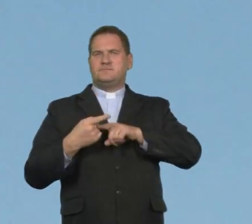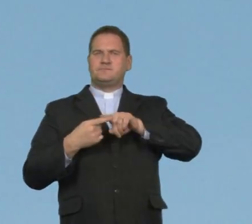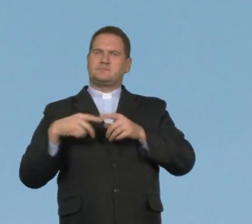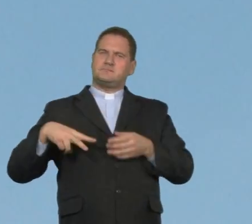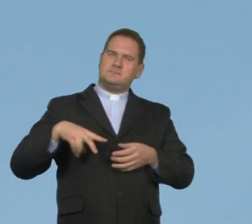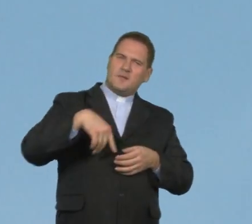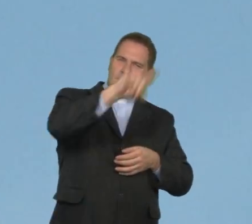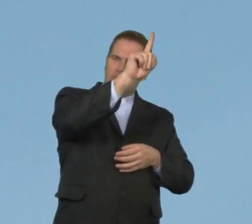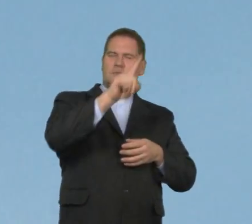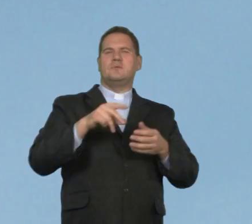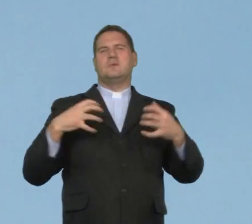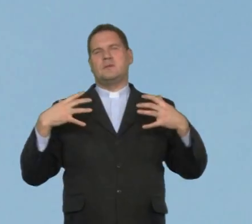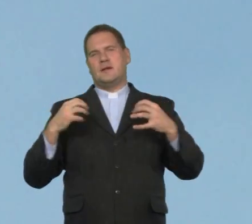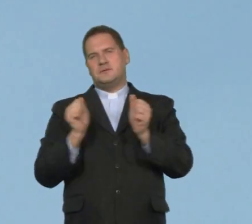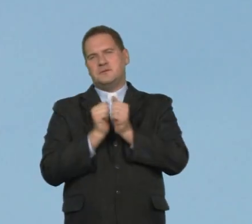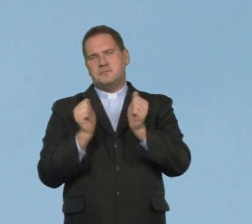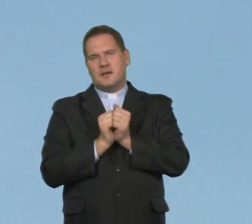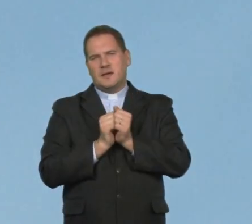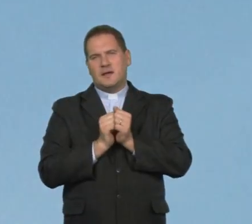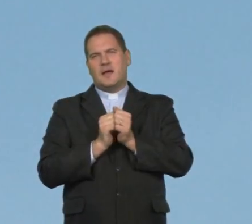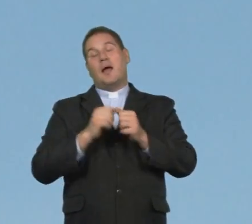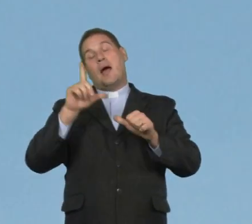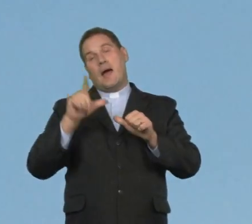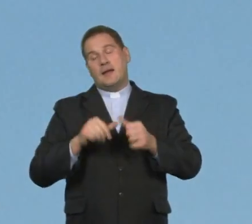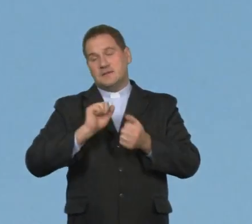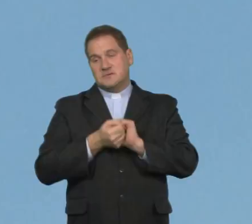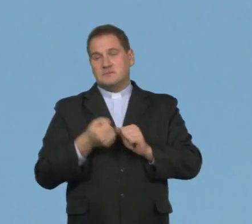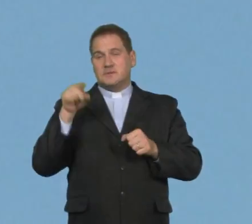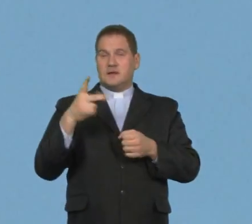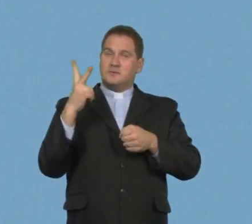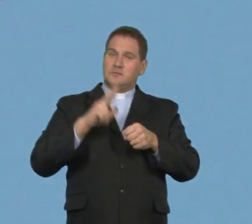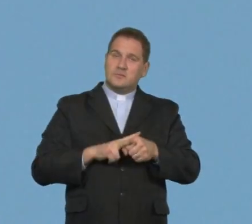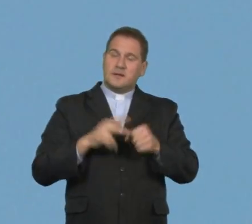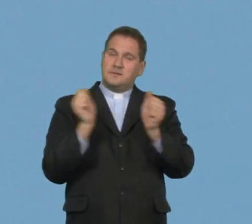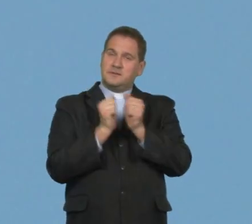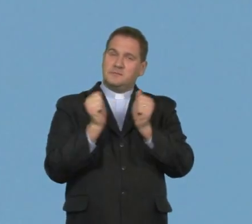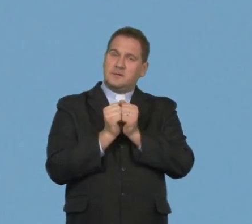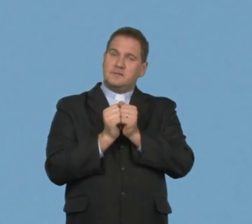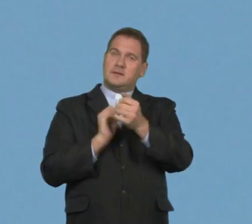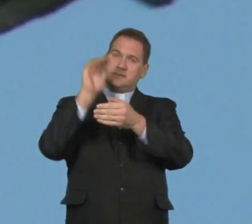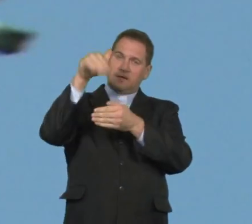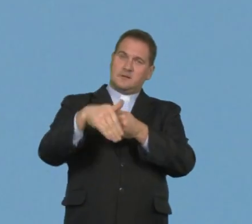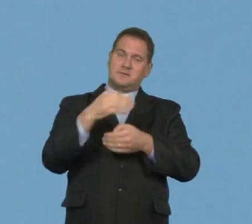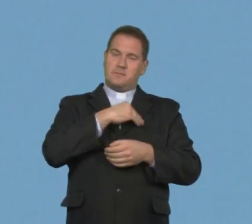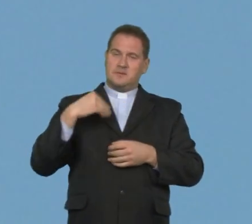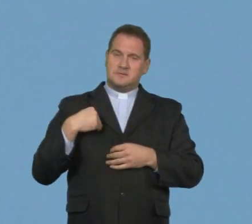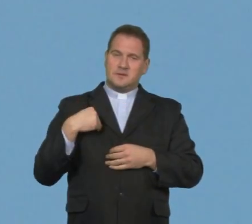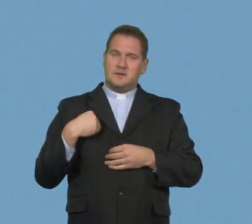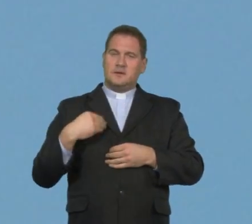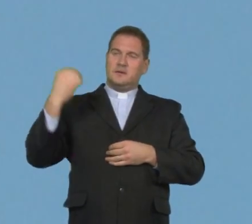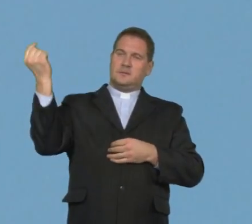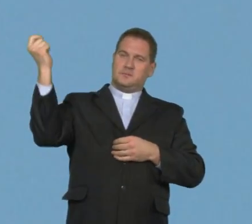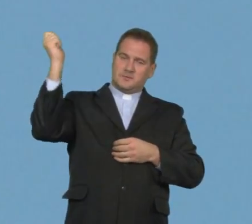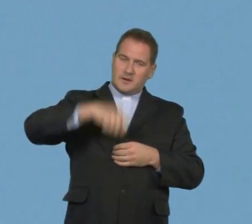Większość osobników odlatuje na zimę. Jednakże część zimuje głównie w zachodniej części kraju.